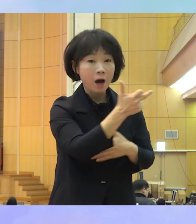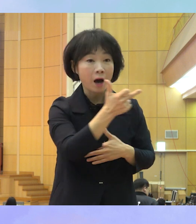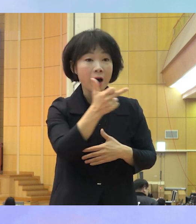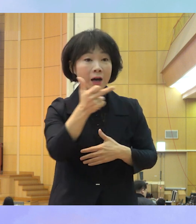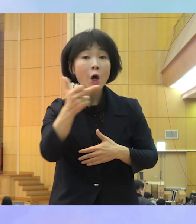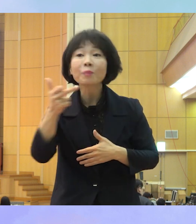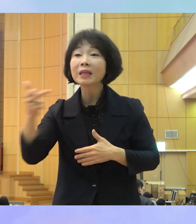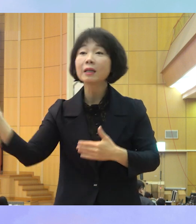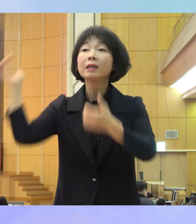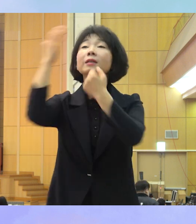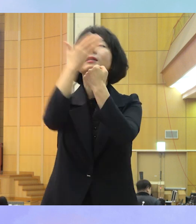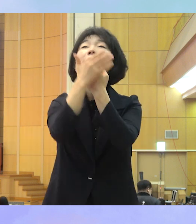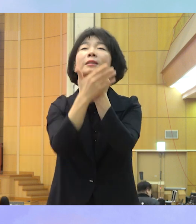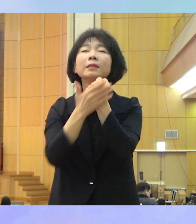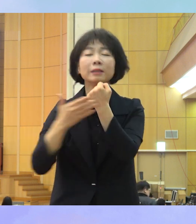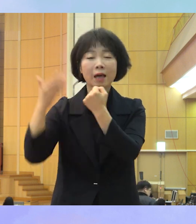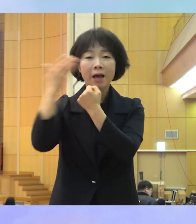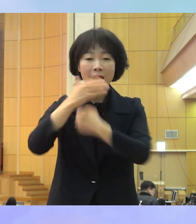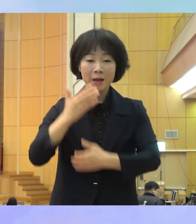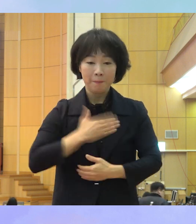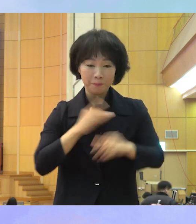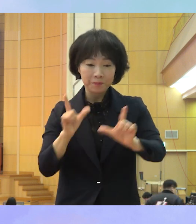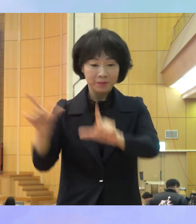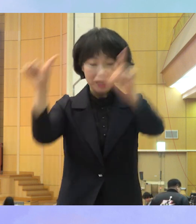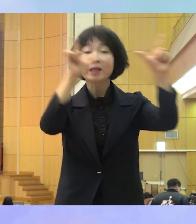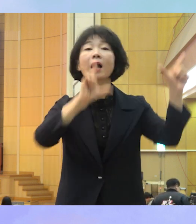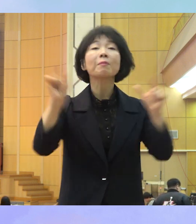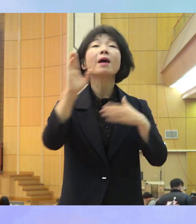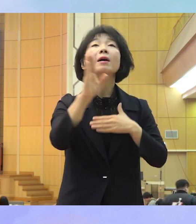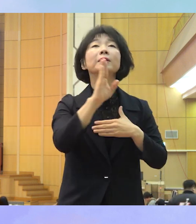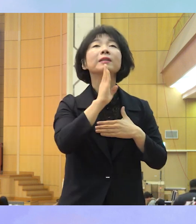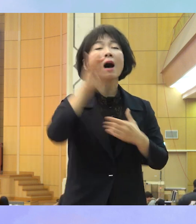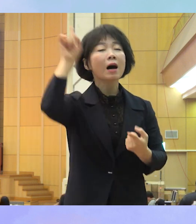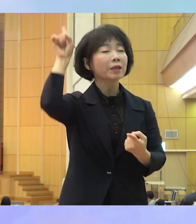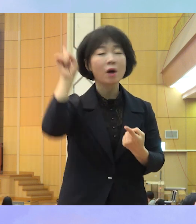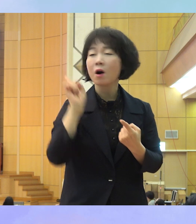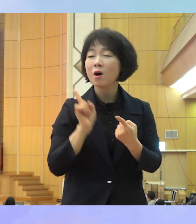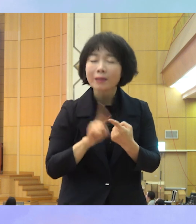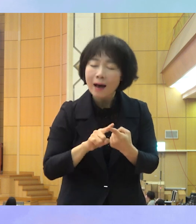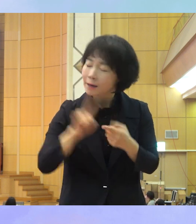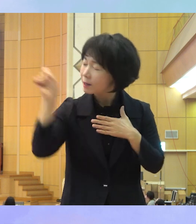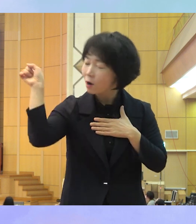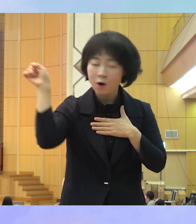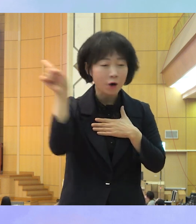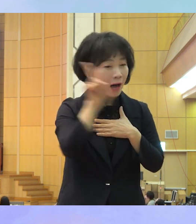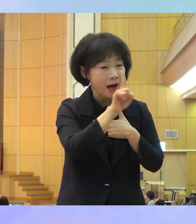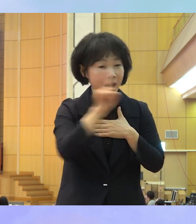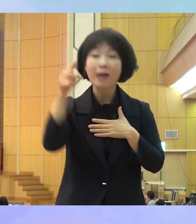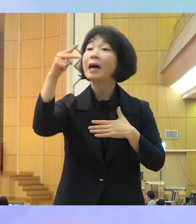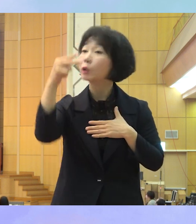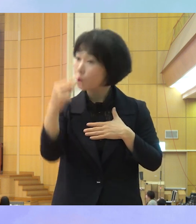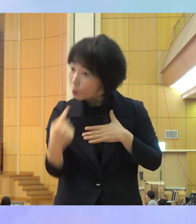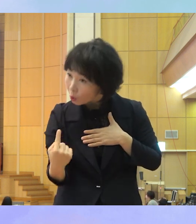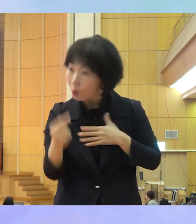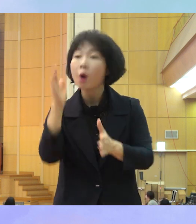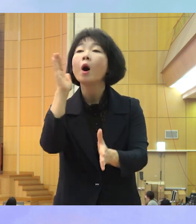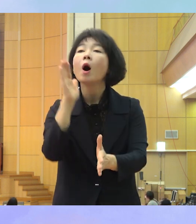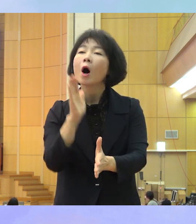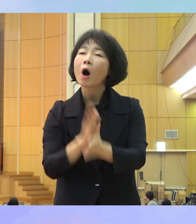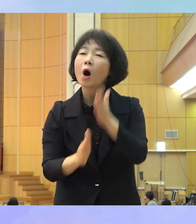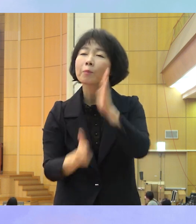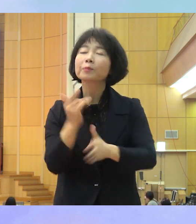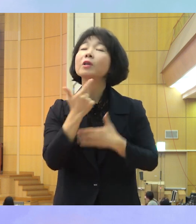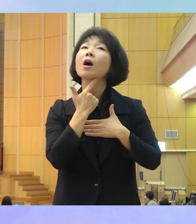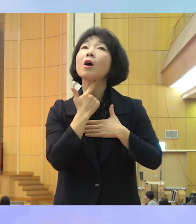은혜, 한없는 은혜. 내 삶에 당연한 건